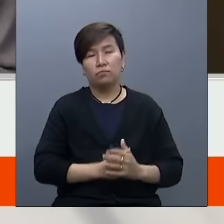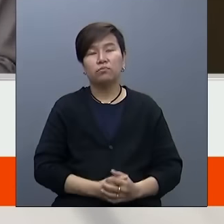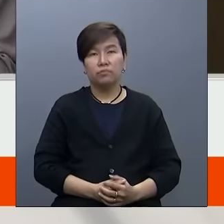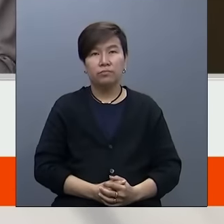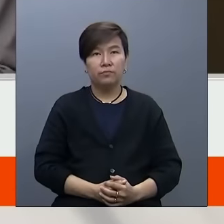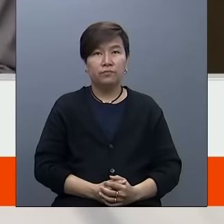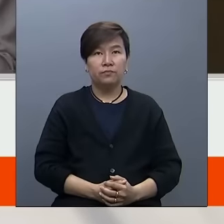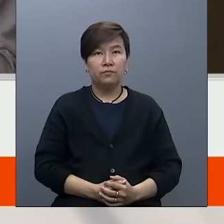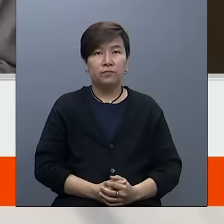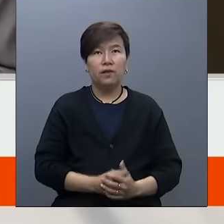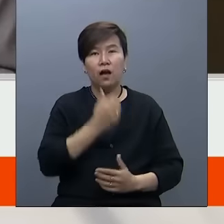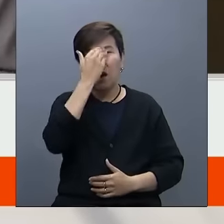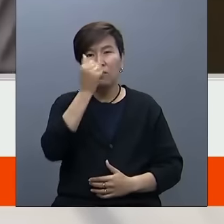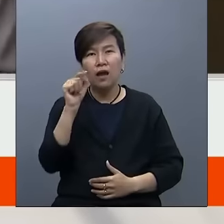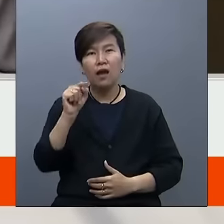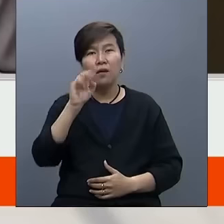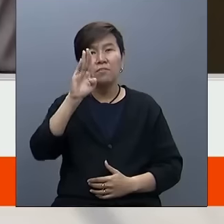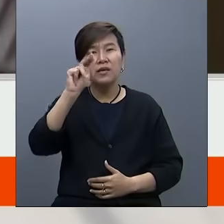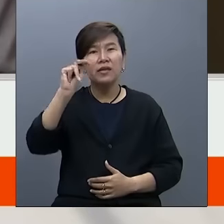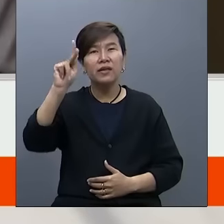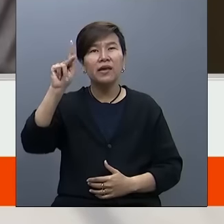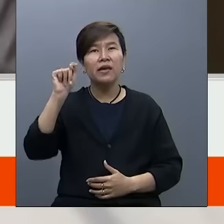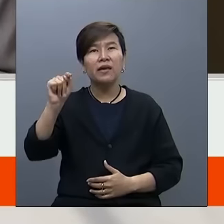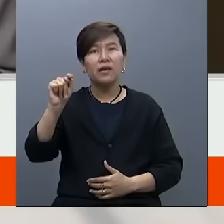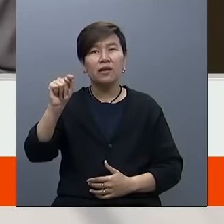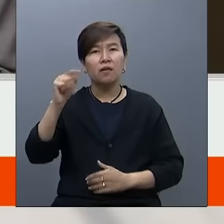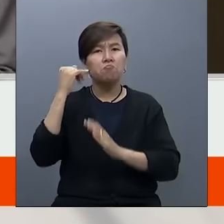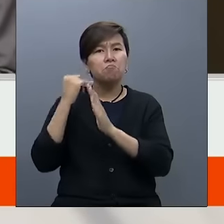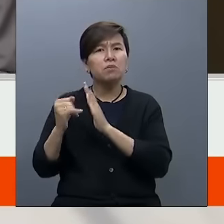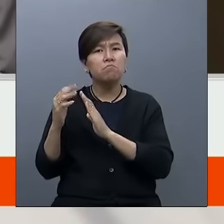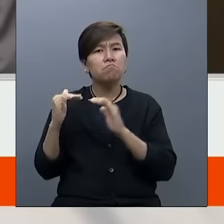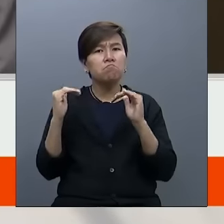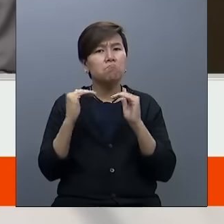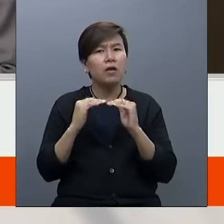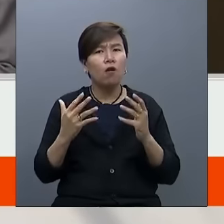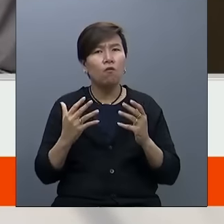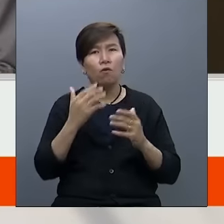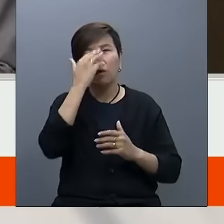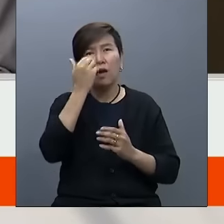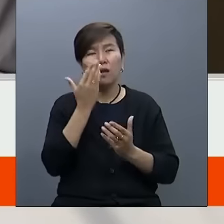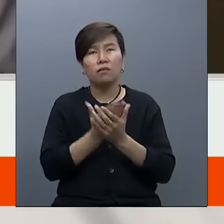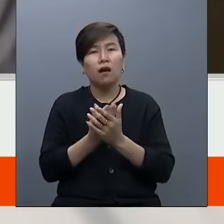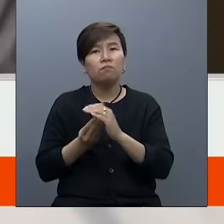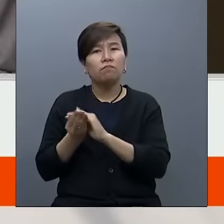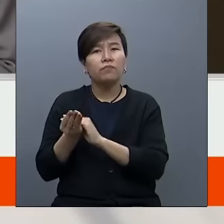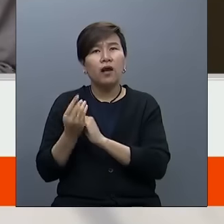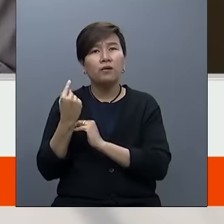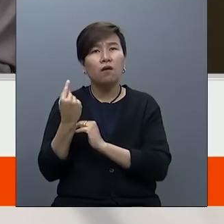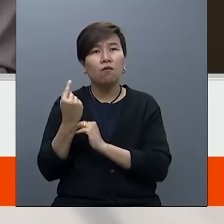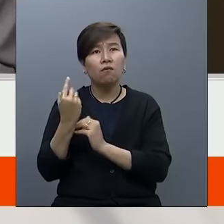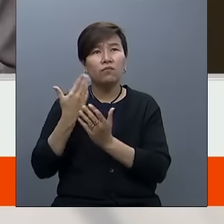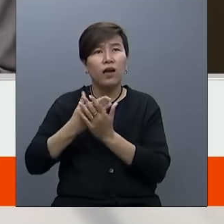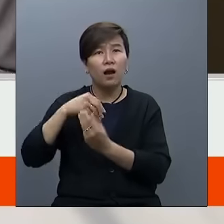นะคะแล้วทำไมคดี BNK Master เนี่ยถึงไม่มาเอาผิดตรงนี้จะดำเนินคดีแค่ฟอกเงินเพื่อให้พนักงานสอบสวนมีอำนาจ